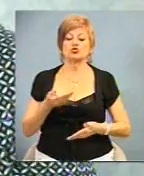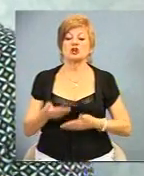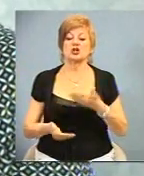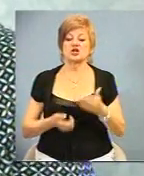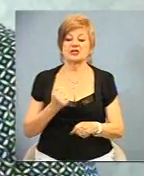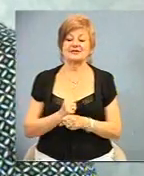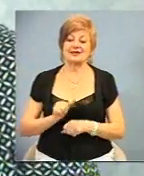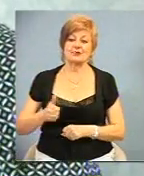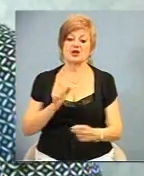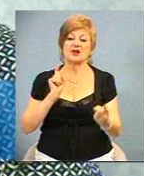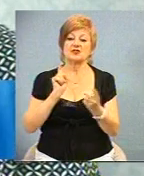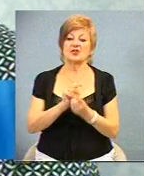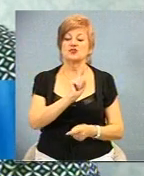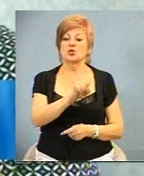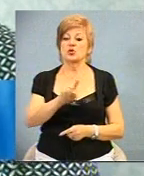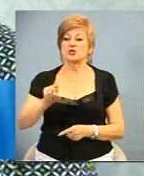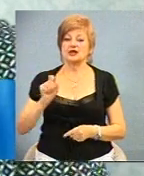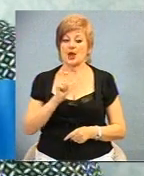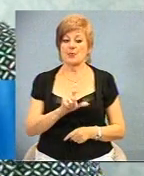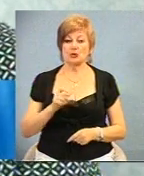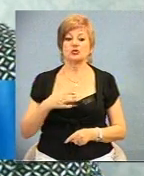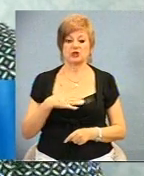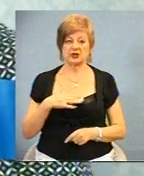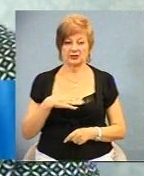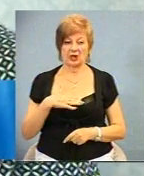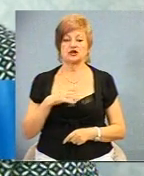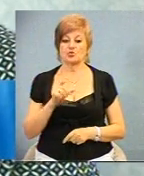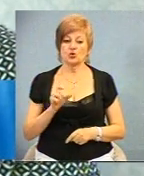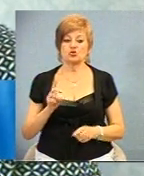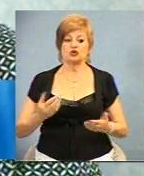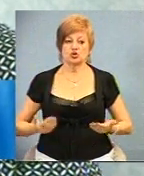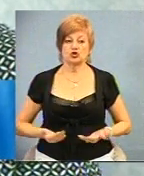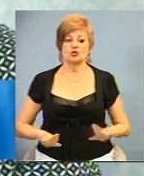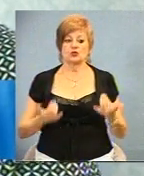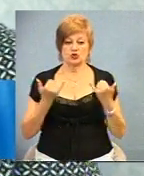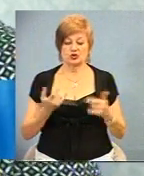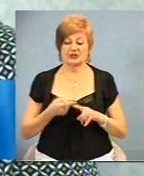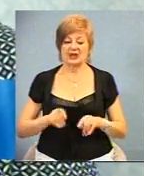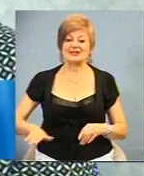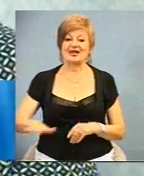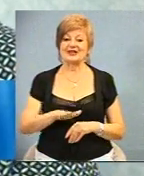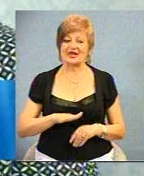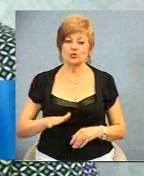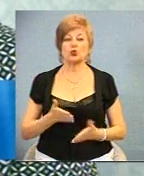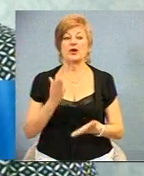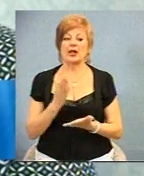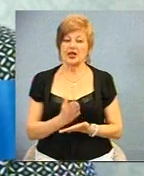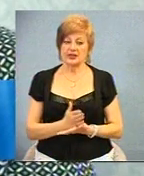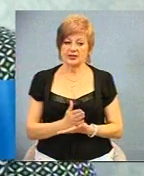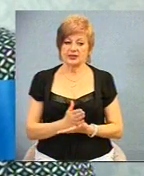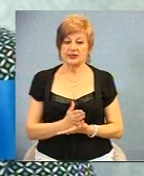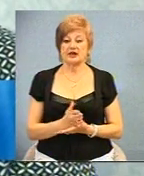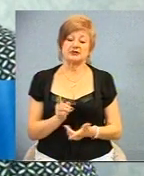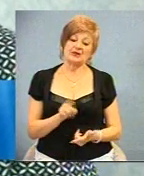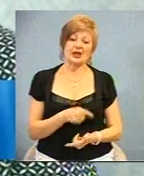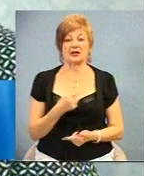зустріч тим людям, які, ну, нашим співгромадянам, які живуть сьогодні на цих територіях. Є так чи